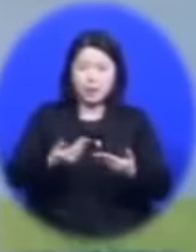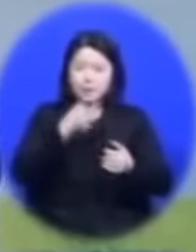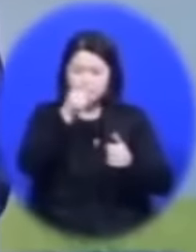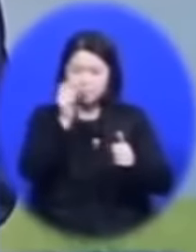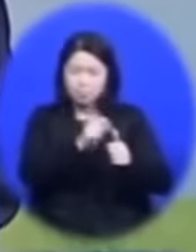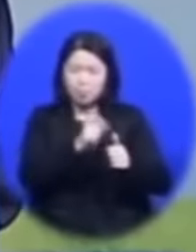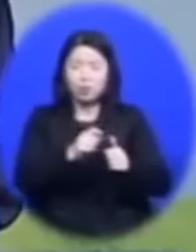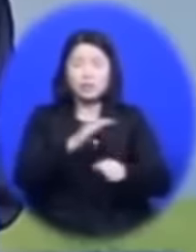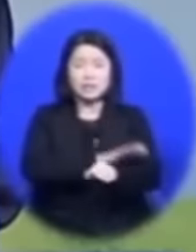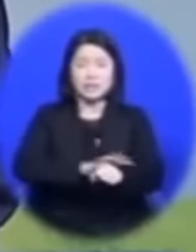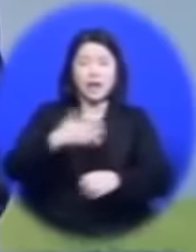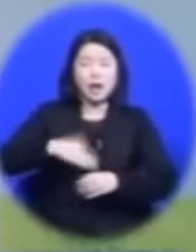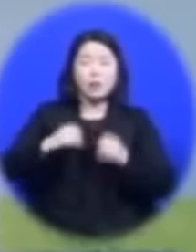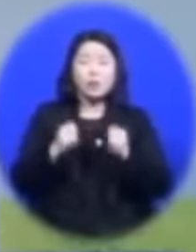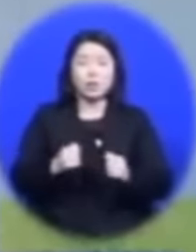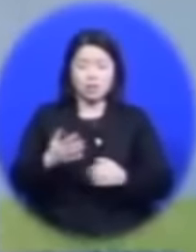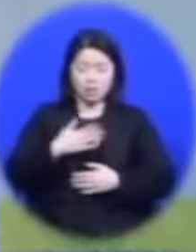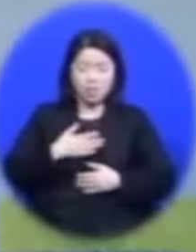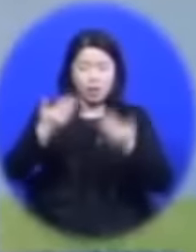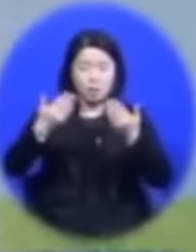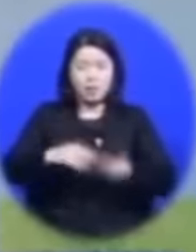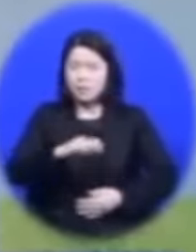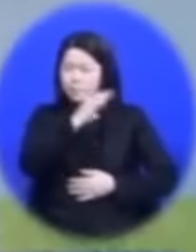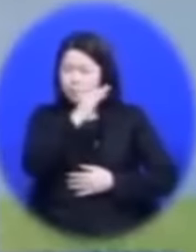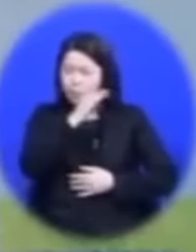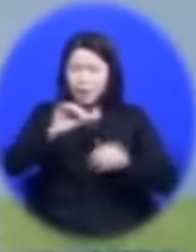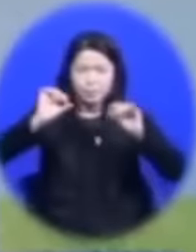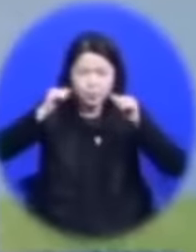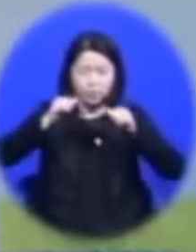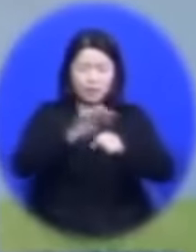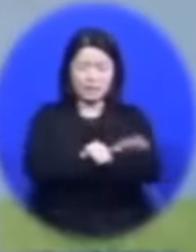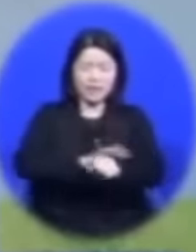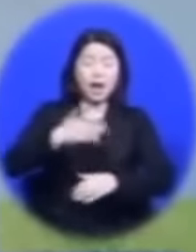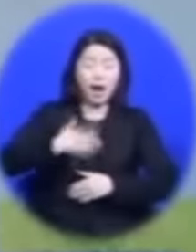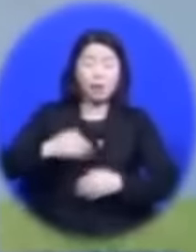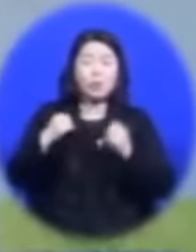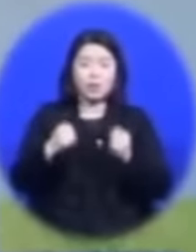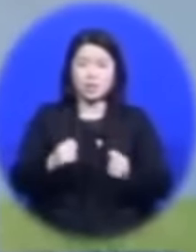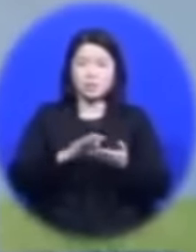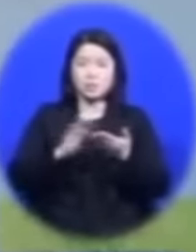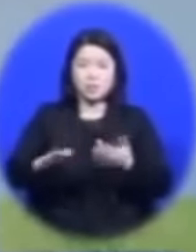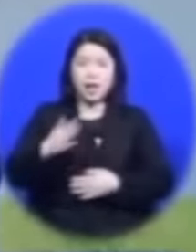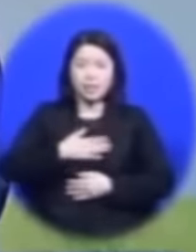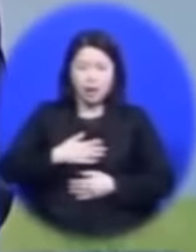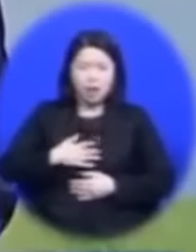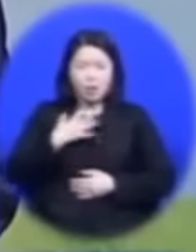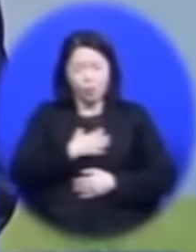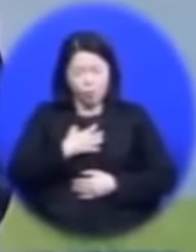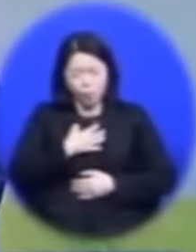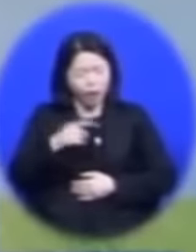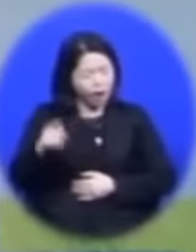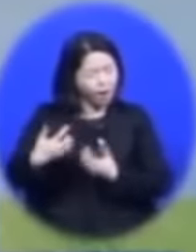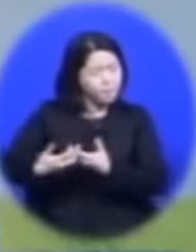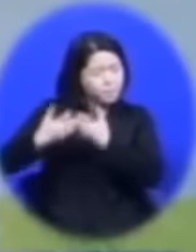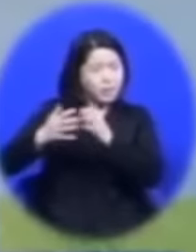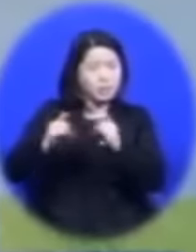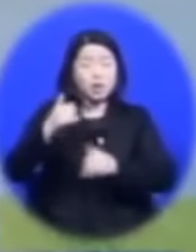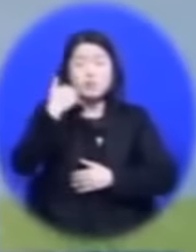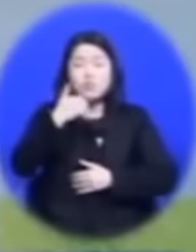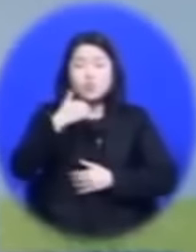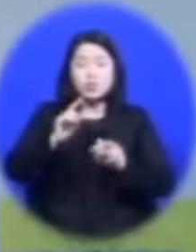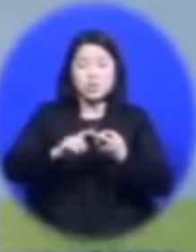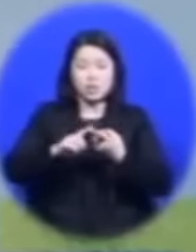모욕을 잘 알고 계십니다. 내가 받는 수치와 조롱도 잘 알고 계십니다. 나를 괴롭히는 대적자들이